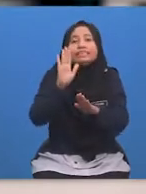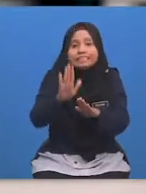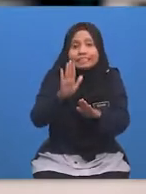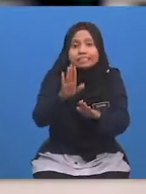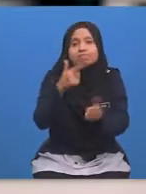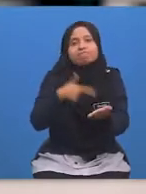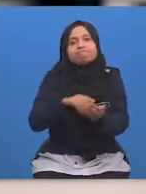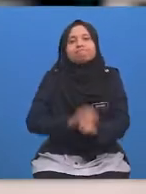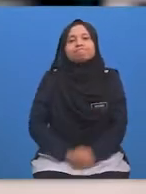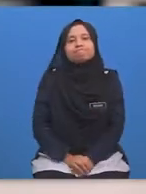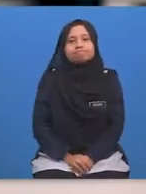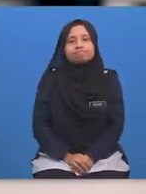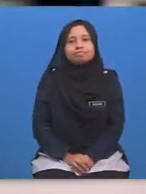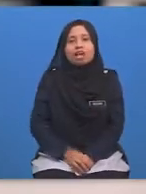lagi.